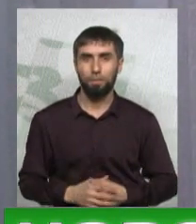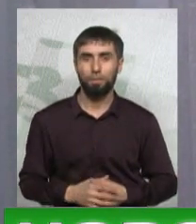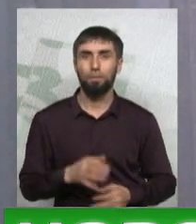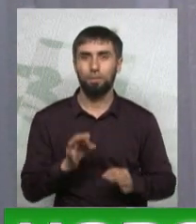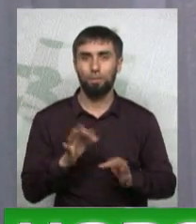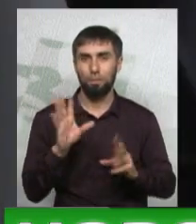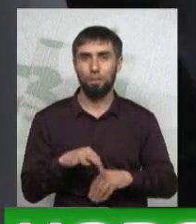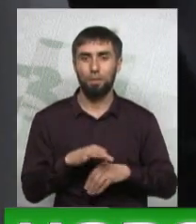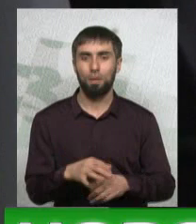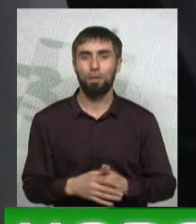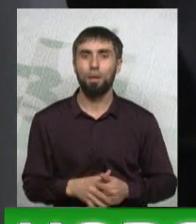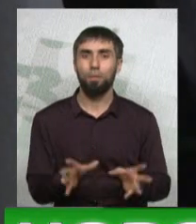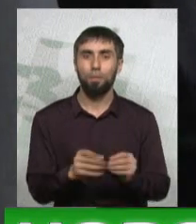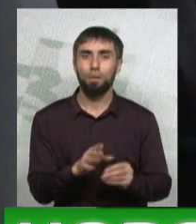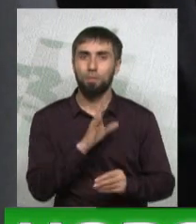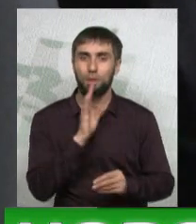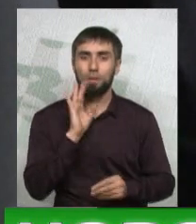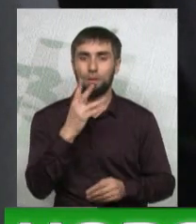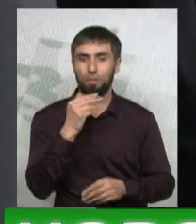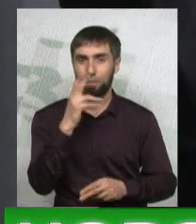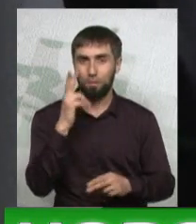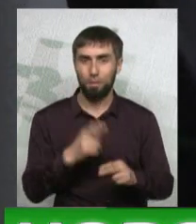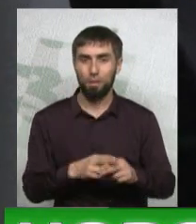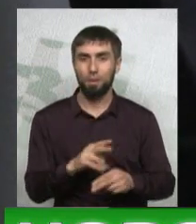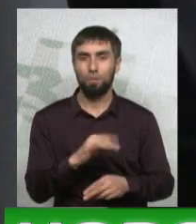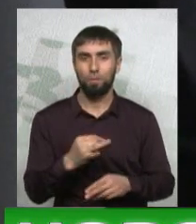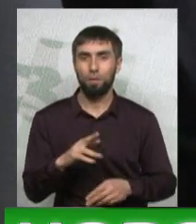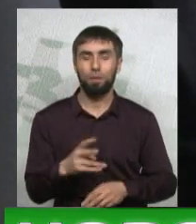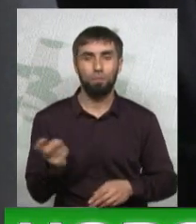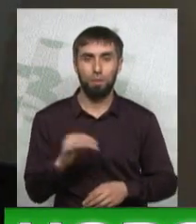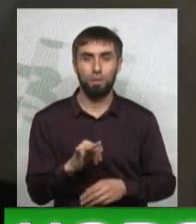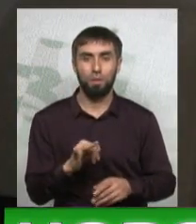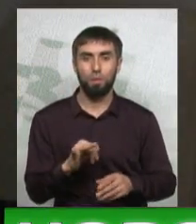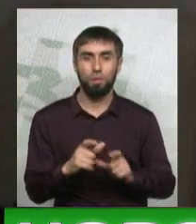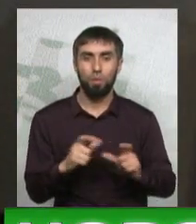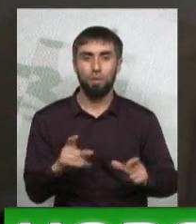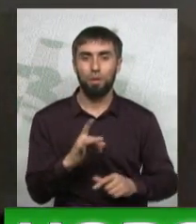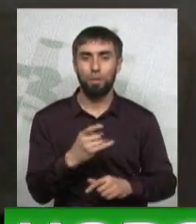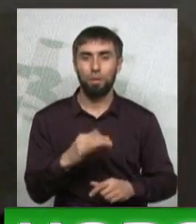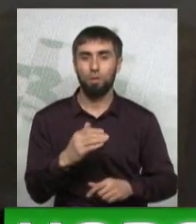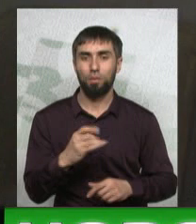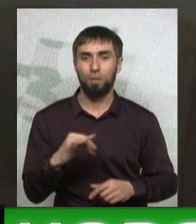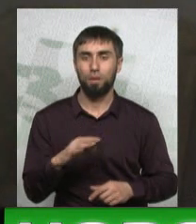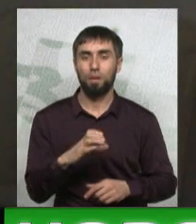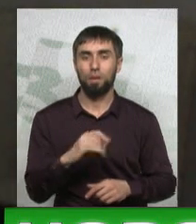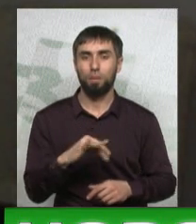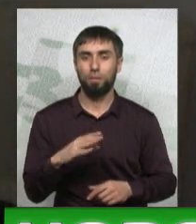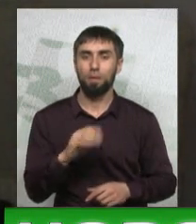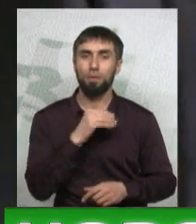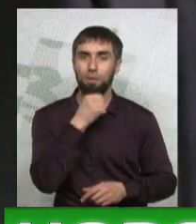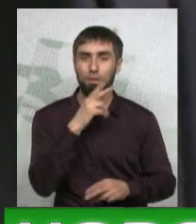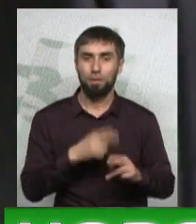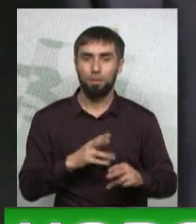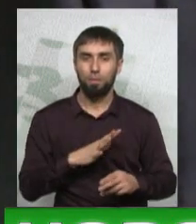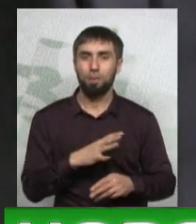нормально переносили. Вместе с мамой и младшим братом на иммунизацию пришли и школьницы Рабия и София Сампиевы. У старшей сестры